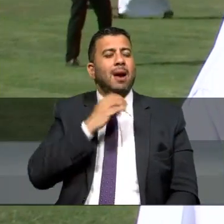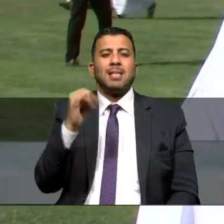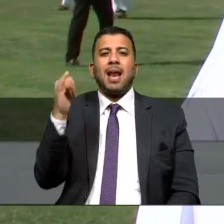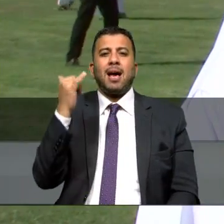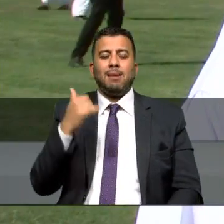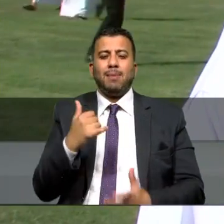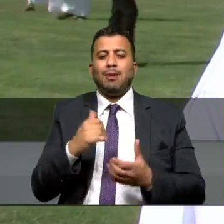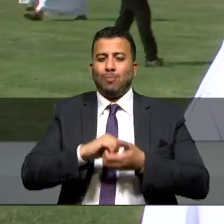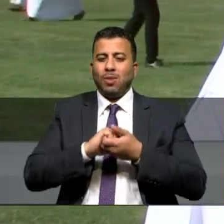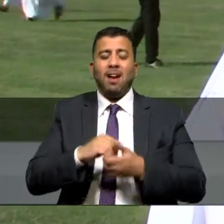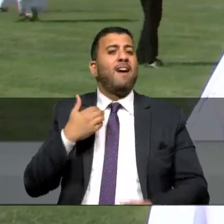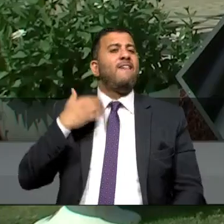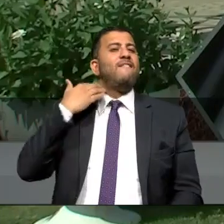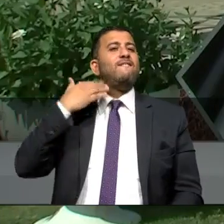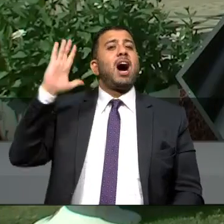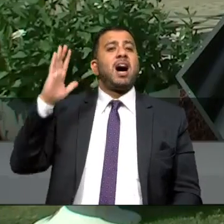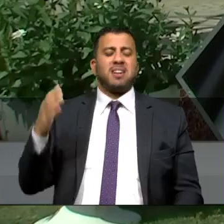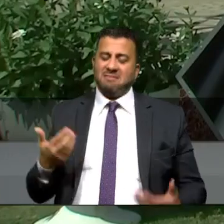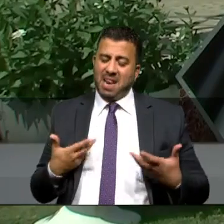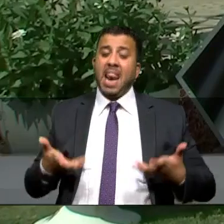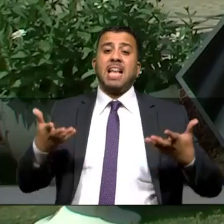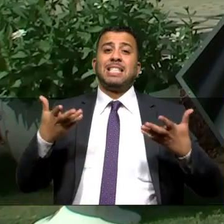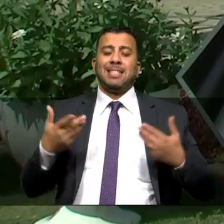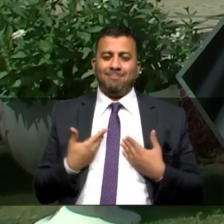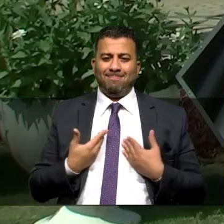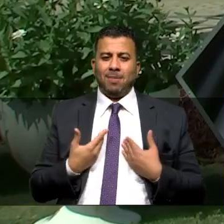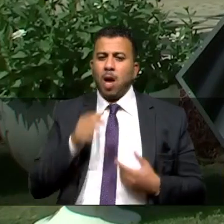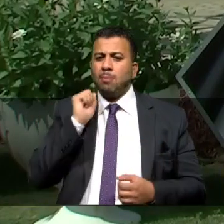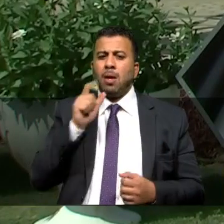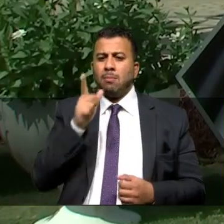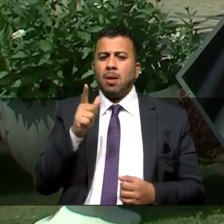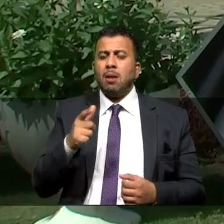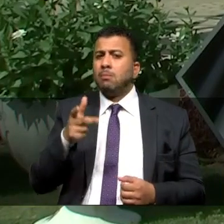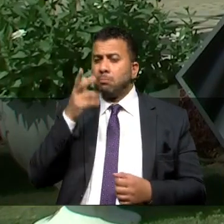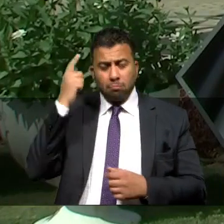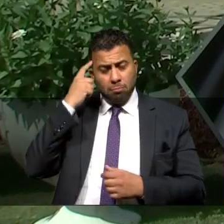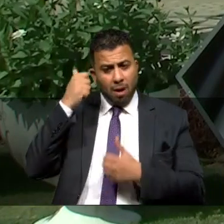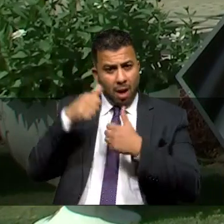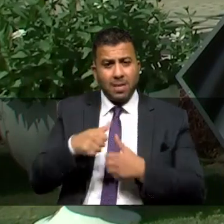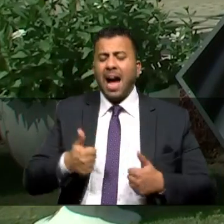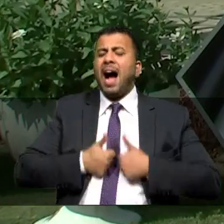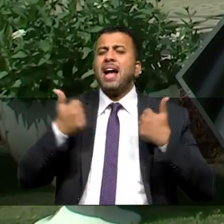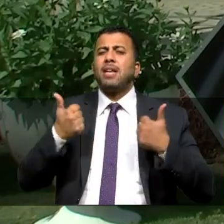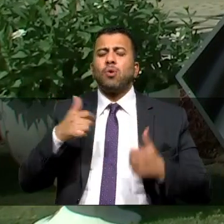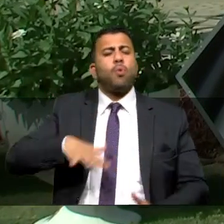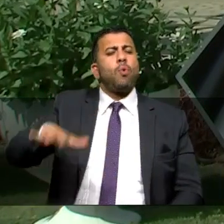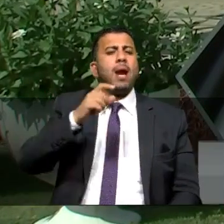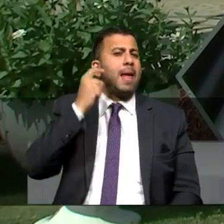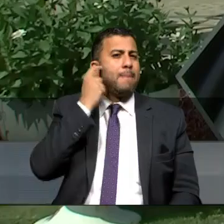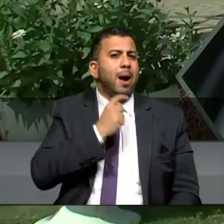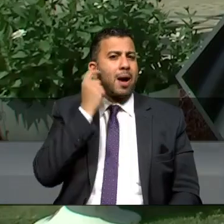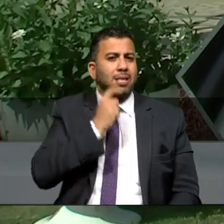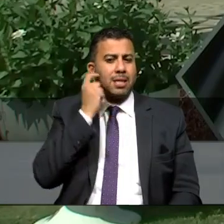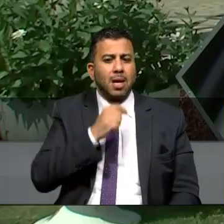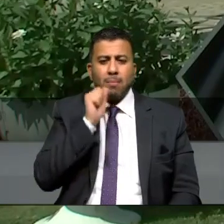وهذا هو فخر للعزم. هذه مناسبة تمثل مفصلاً تاريخياً في حياة كل إماراتي، وهي ذكرى